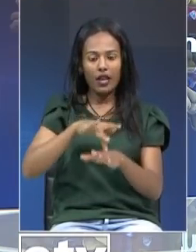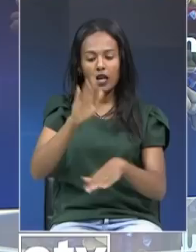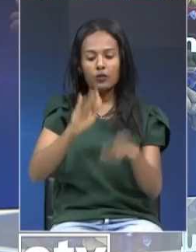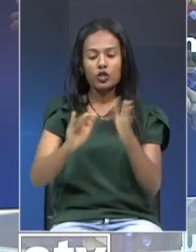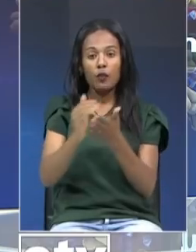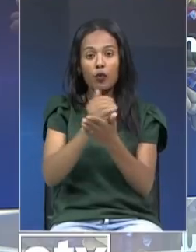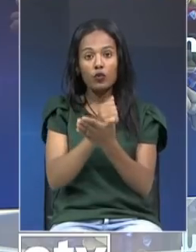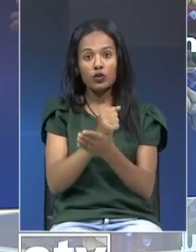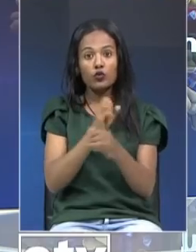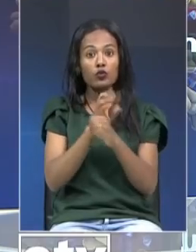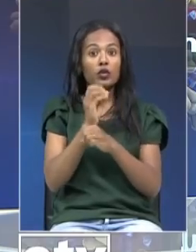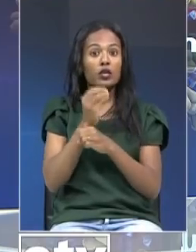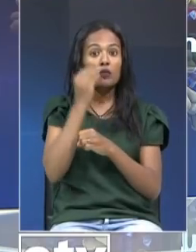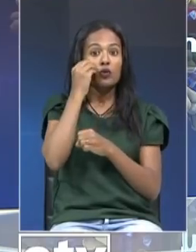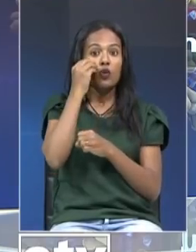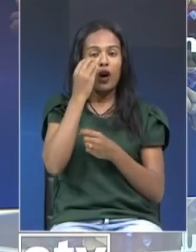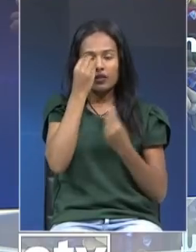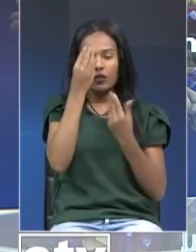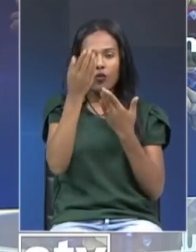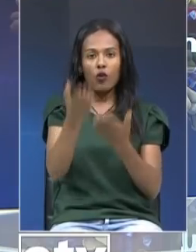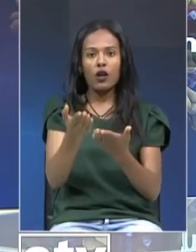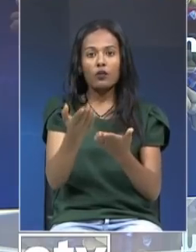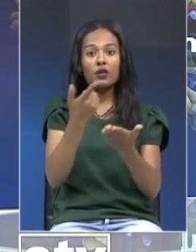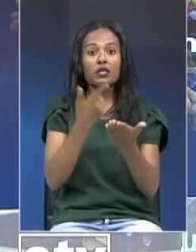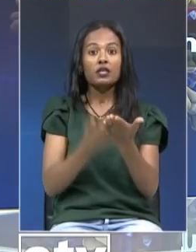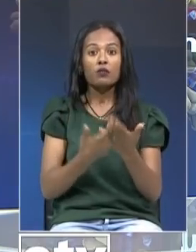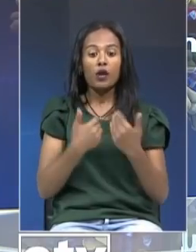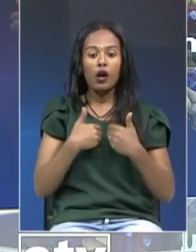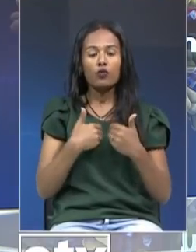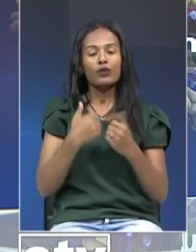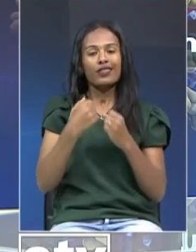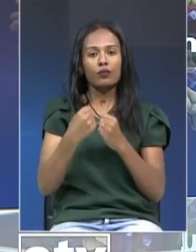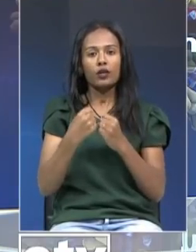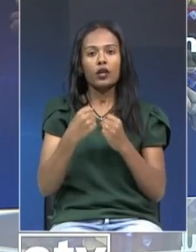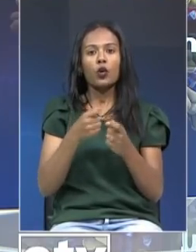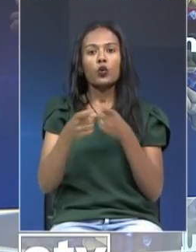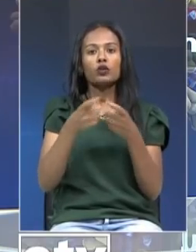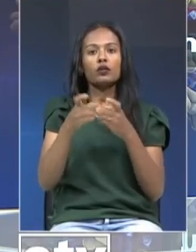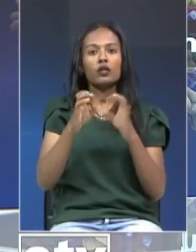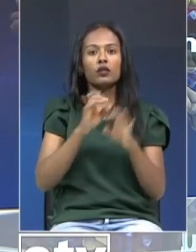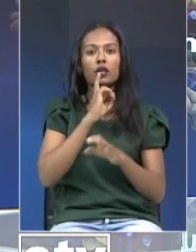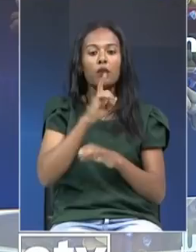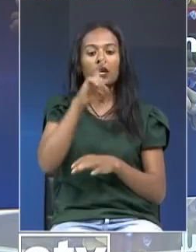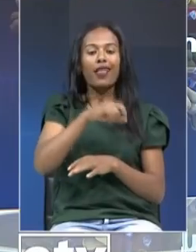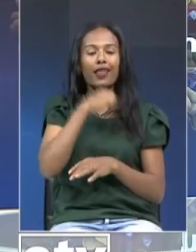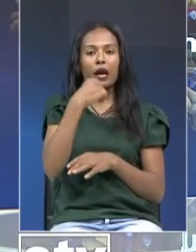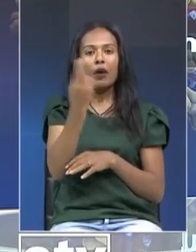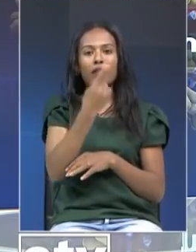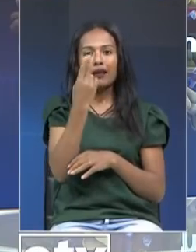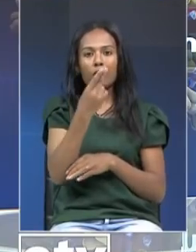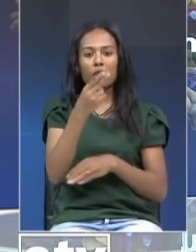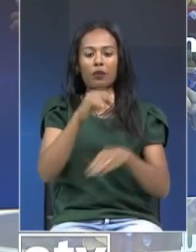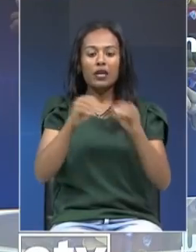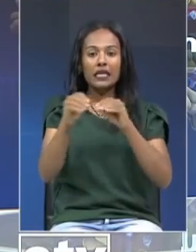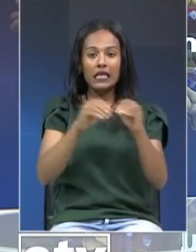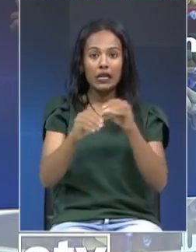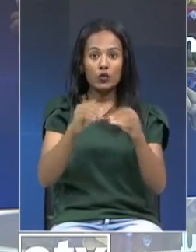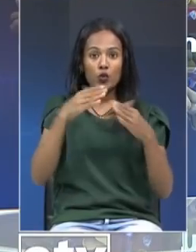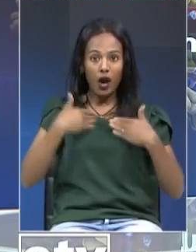ያስታወቀው ምክር ቤቱም በተዋረድ ያሉ አስፈጻሚ ተቋማትም ጥብቅ ቁጥጥር በማድረግ ያልተገባ ጥቅም ለማግኘት በሚንቀሳቀሱ አካላት